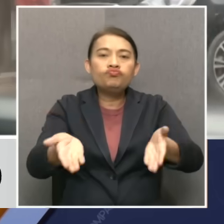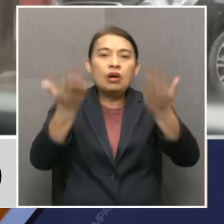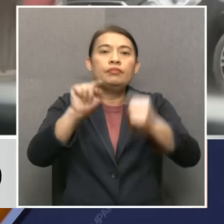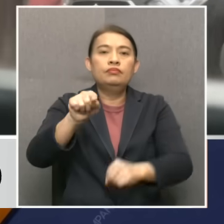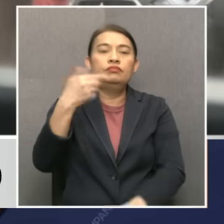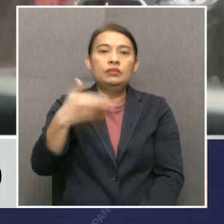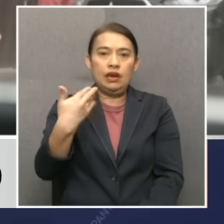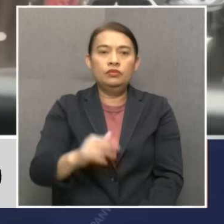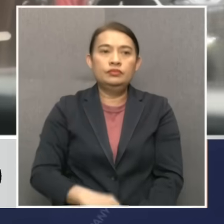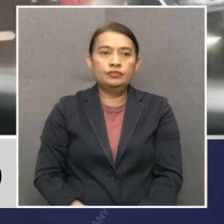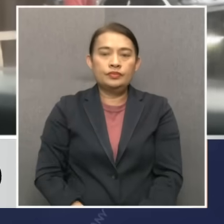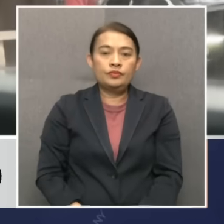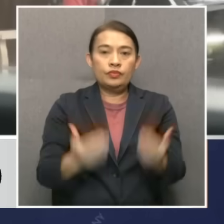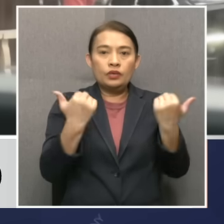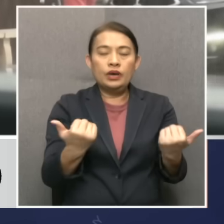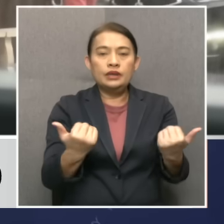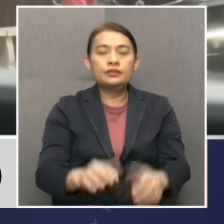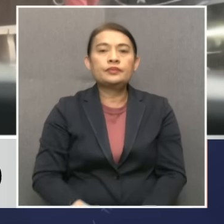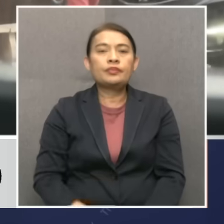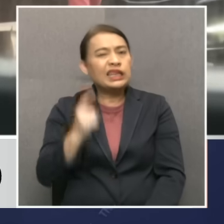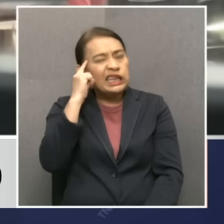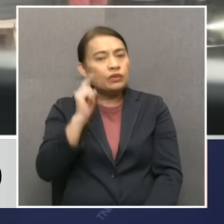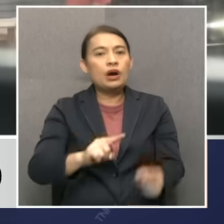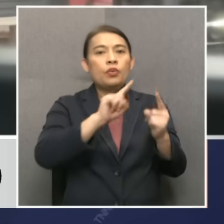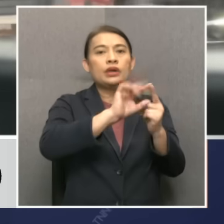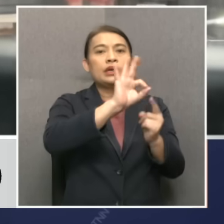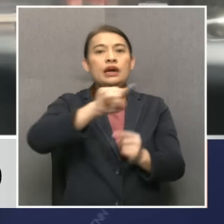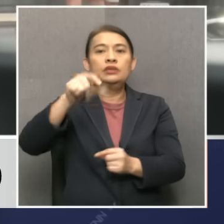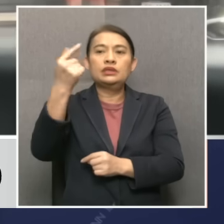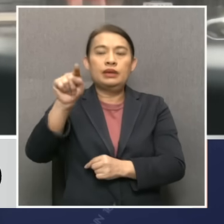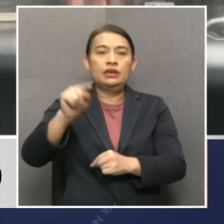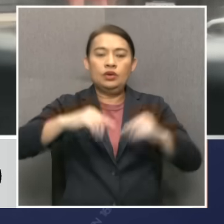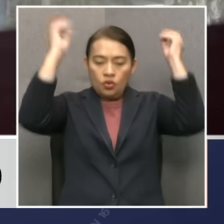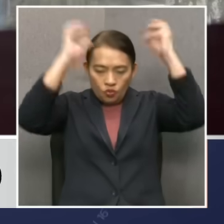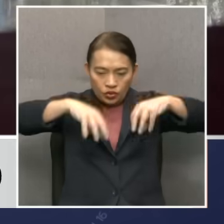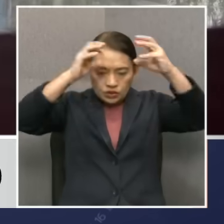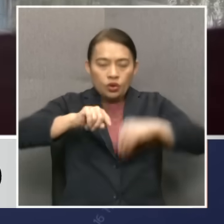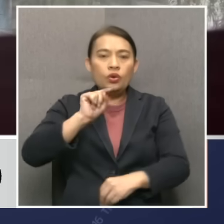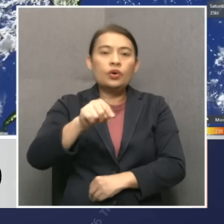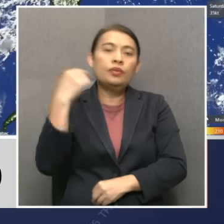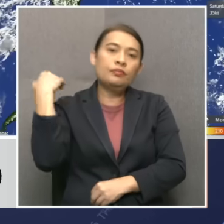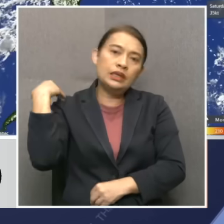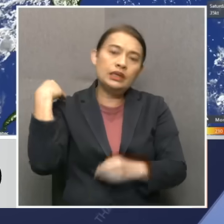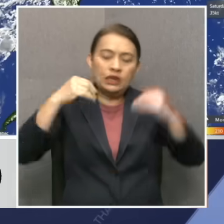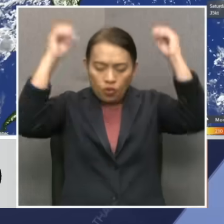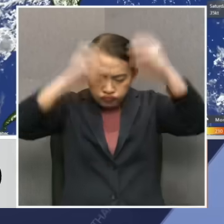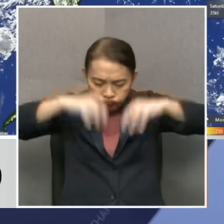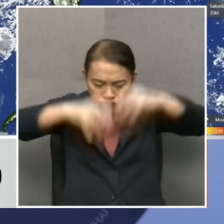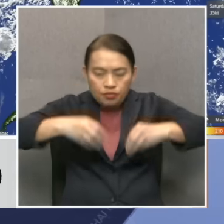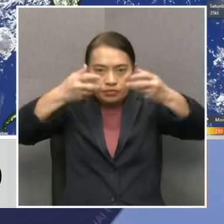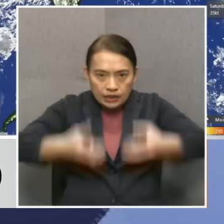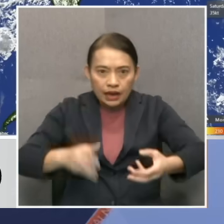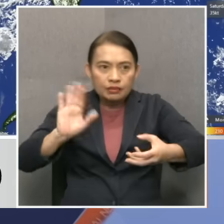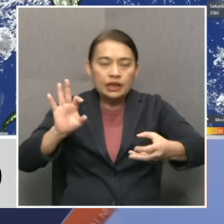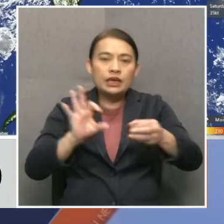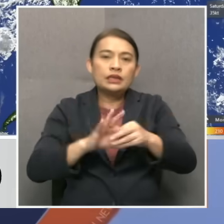การเบื้องต้นขณะนี้9ถึง11ก็จะไม่มีฝนตกหนักนะครับแต่ถ้ามีฝนโปรยๆเย็นๆนะครับความเย็น